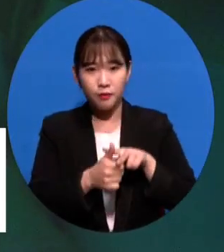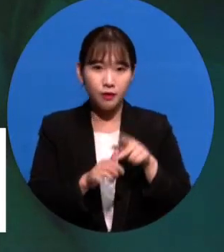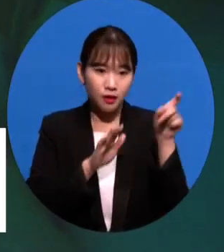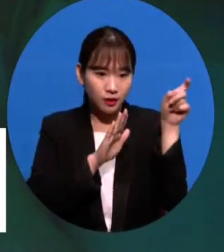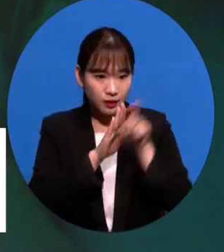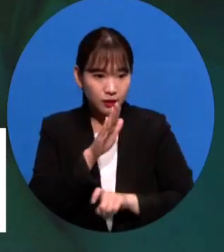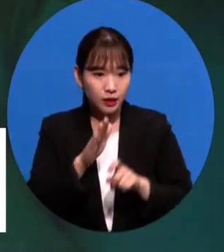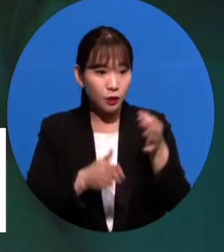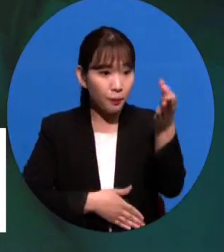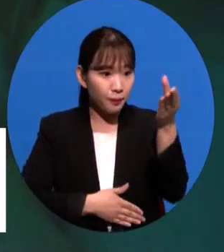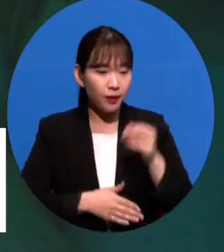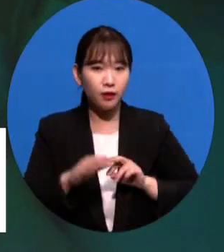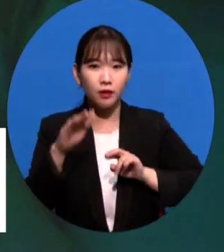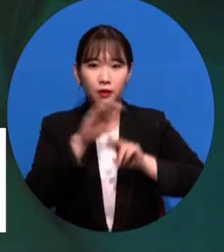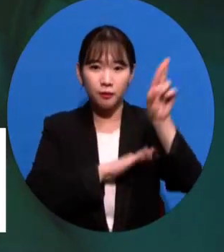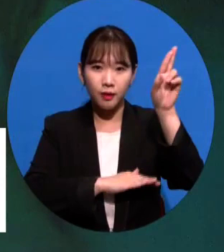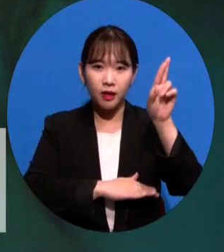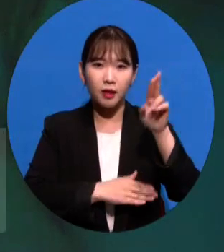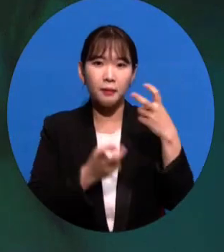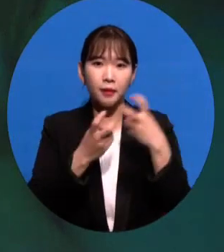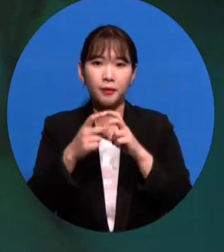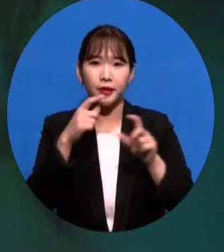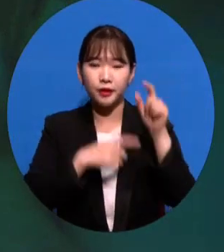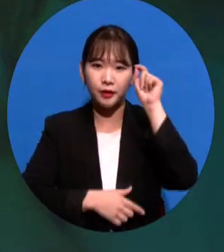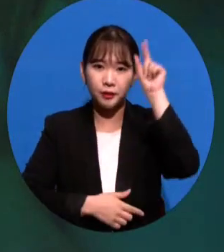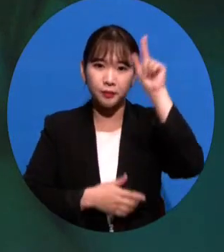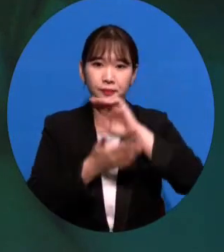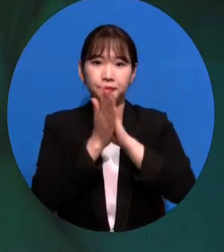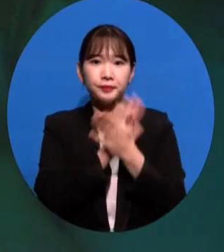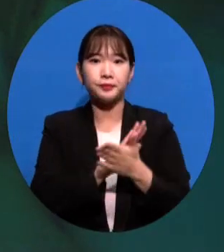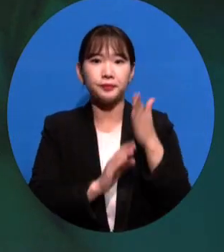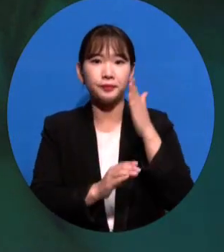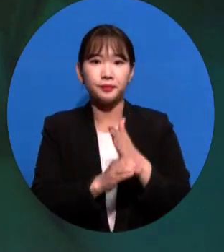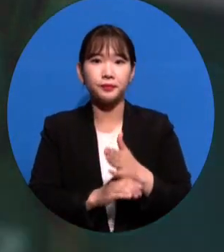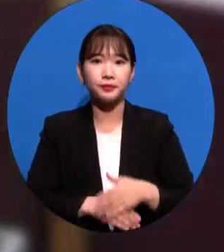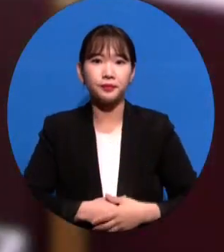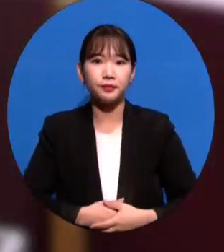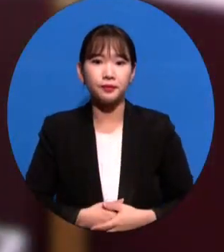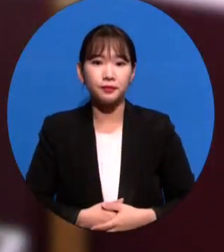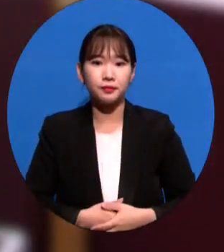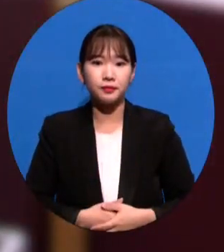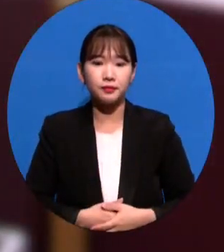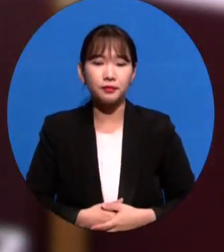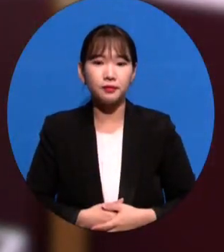등 수법도 갈수록 진흥화되고 있습니다. 양정은 기자입니다.